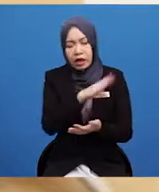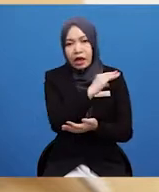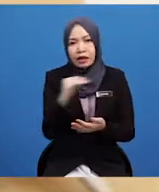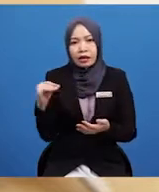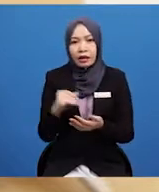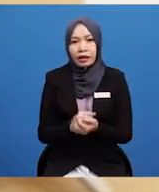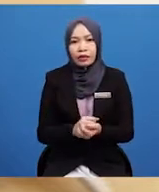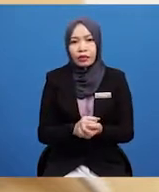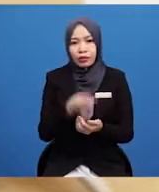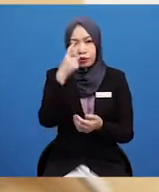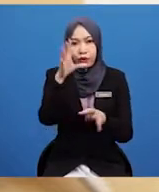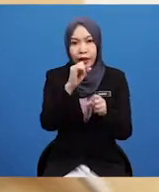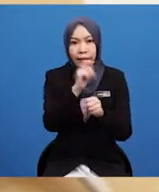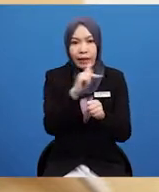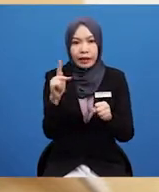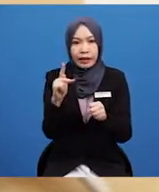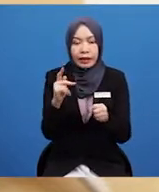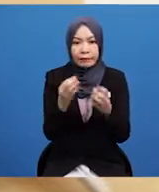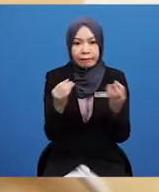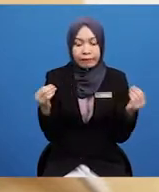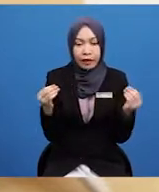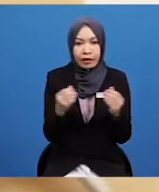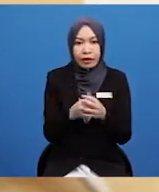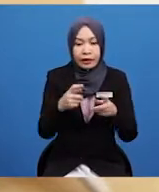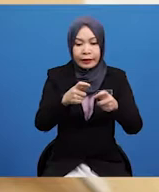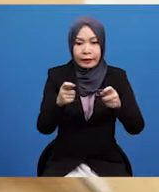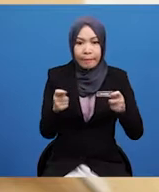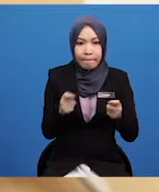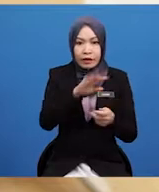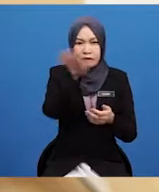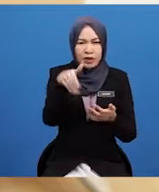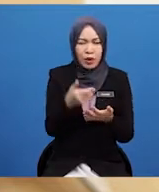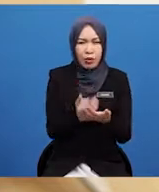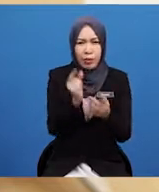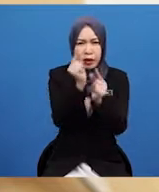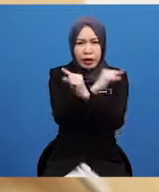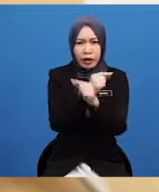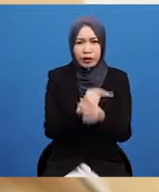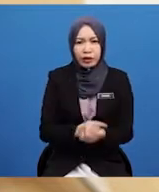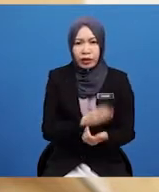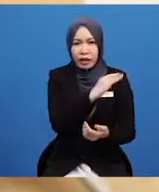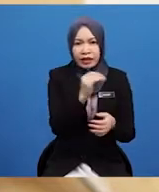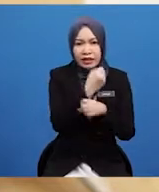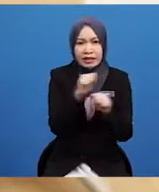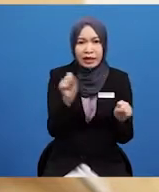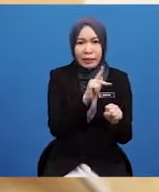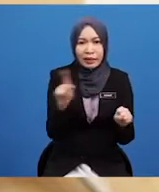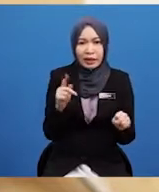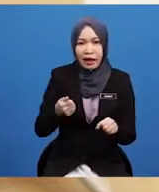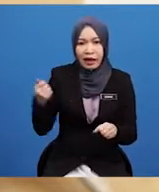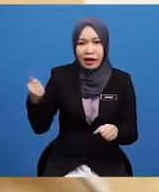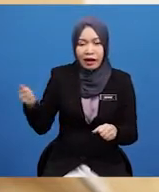jajahan. Negara dalam pakatan turut bersaing menghasilkan senjata moden dan